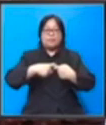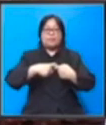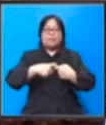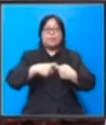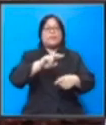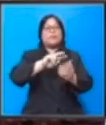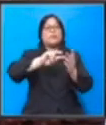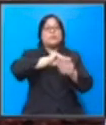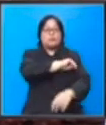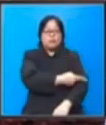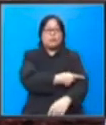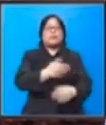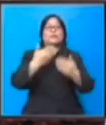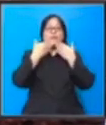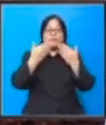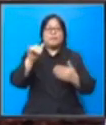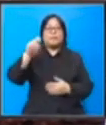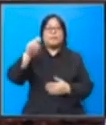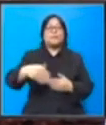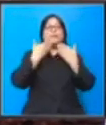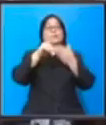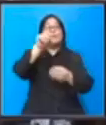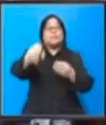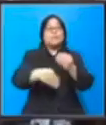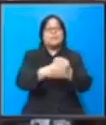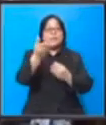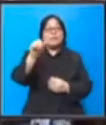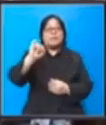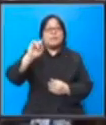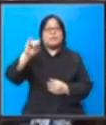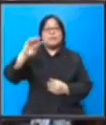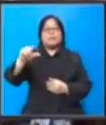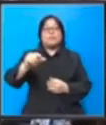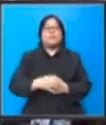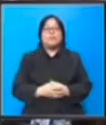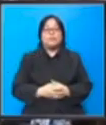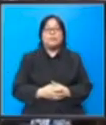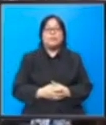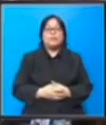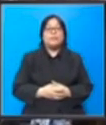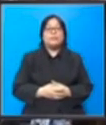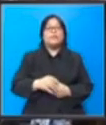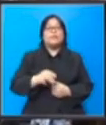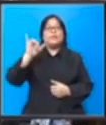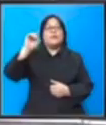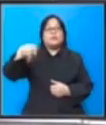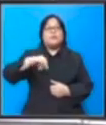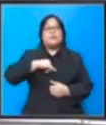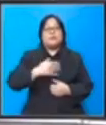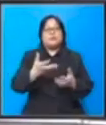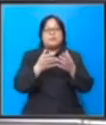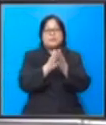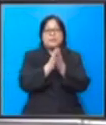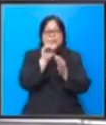yang berkuat kuasa. Terima kasih Datuk Yang Dipertua. Terima kasih. Soalan tambahan, sila sekejap. Yang Dipertua, saya ingin memberikan